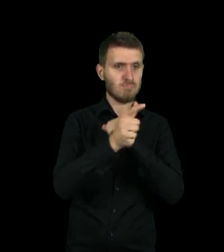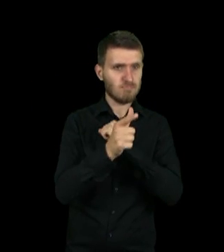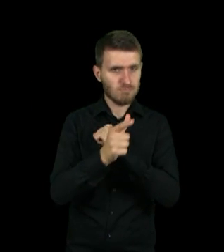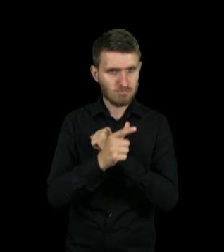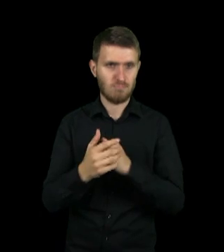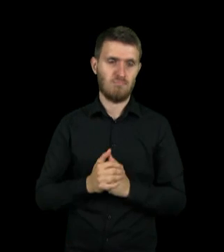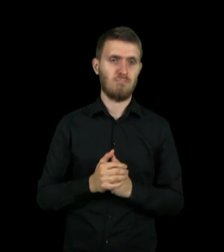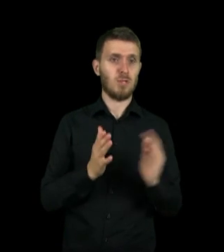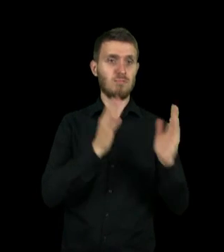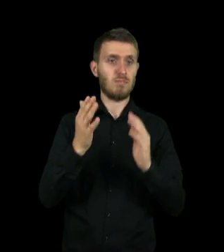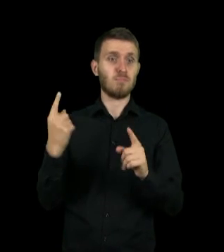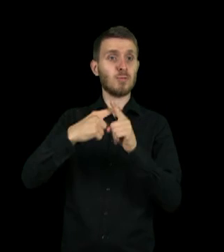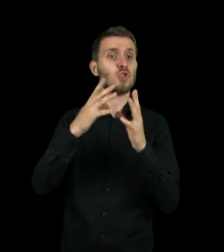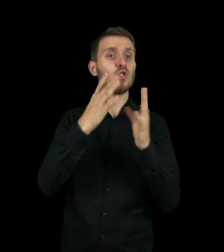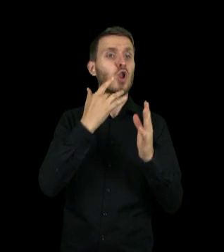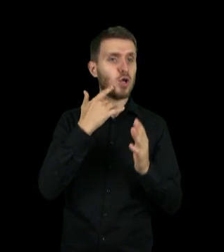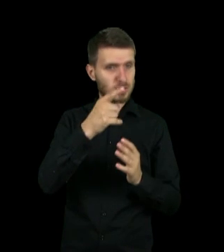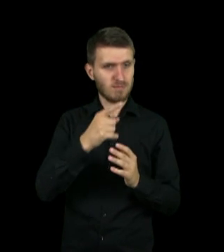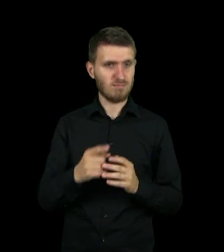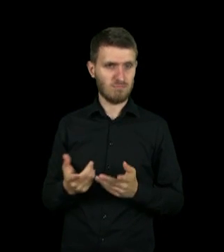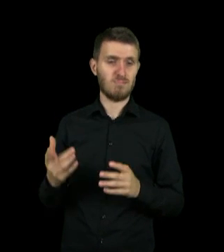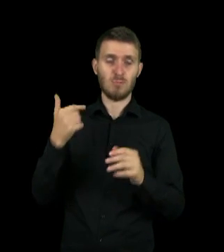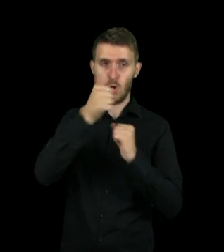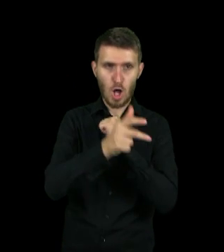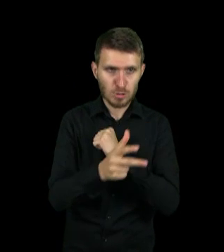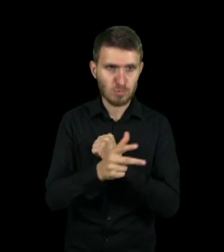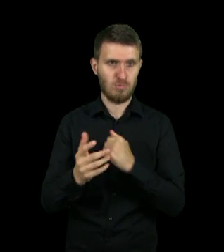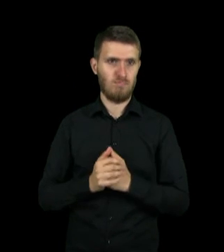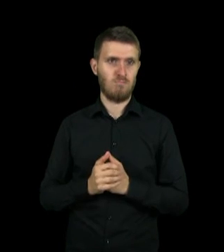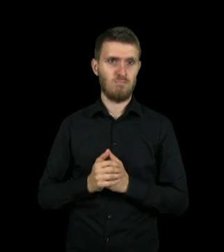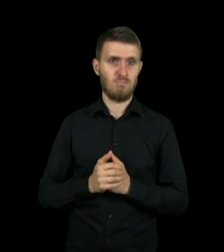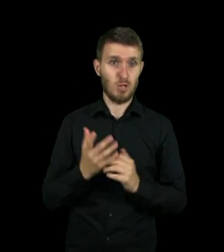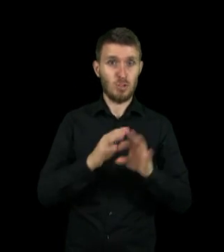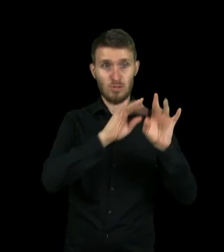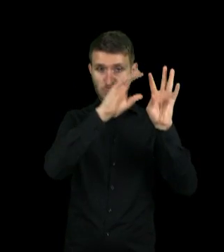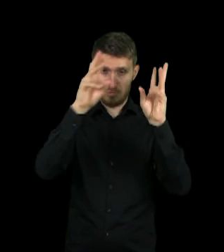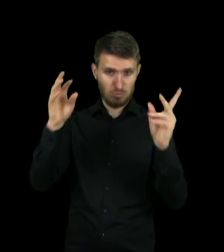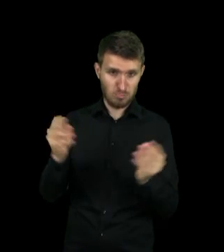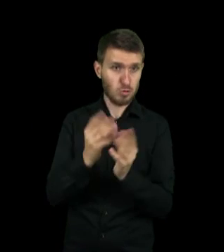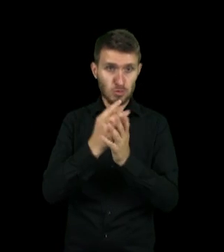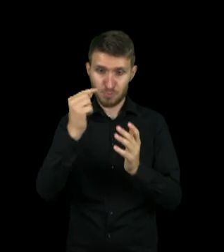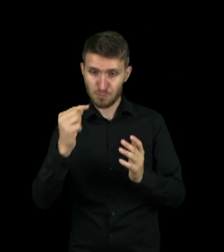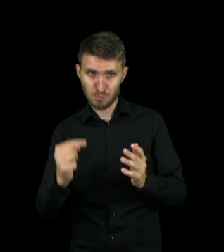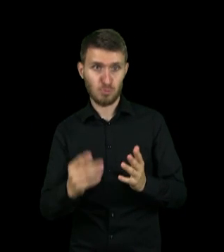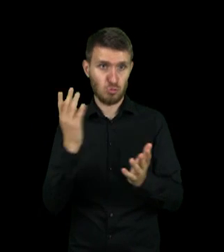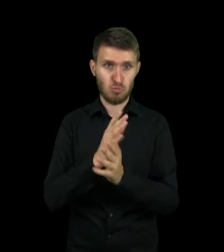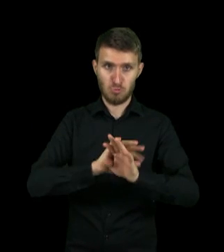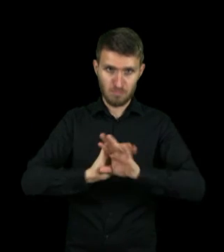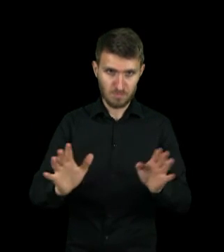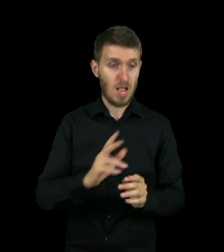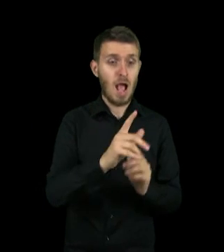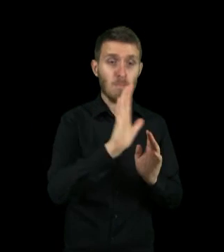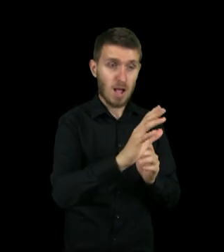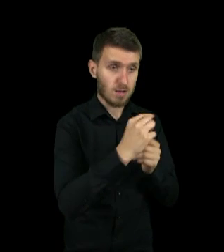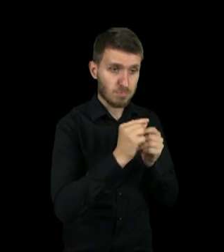czyli każdy dostanie pieniądze ten Bank wyśle bankowi rozliczeniem wizy 100 zł min zł 7 któ